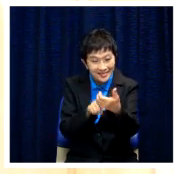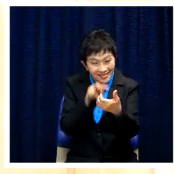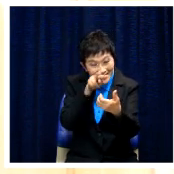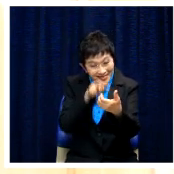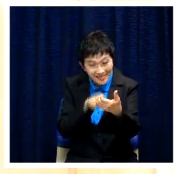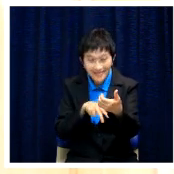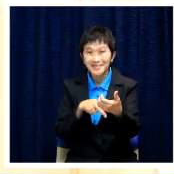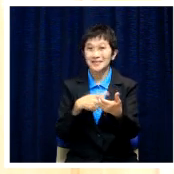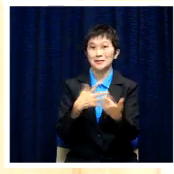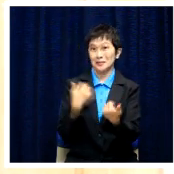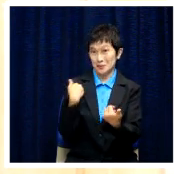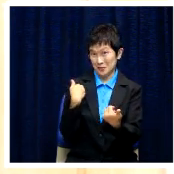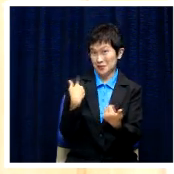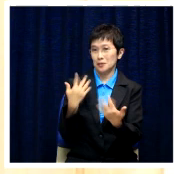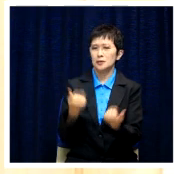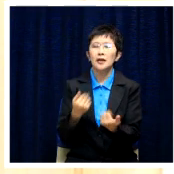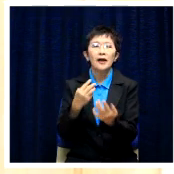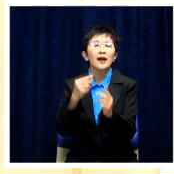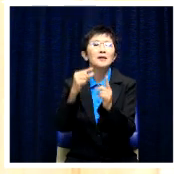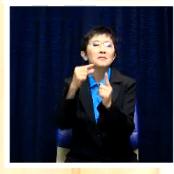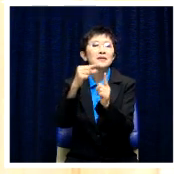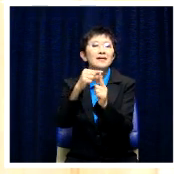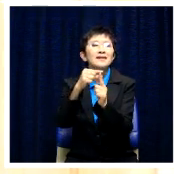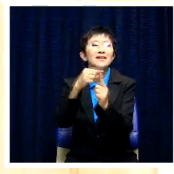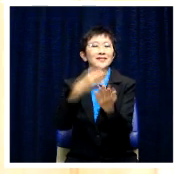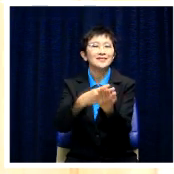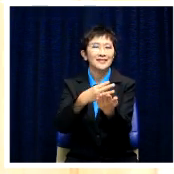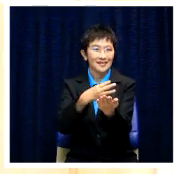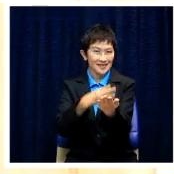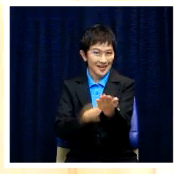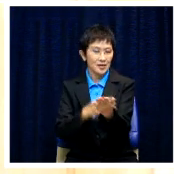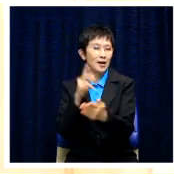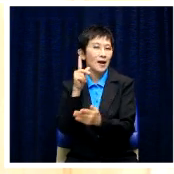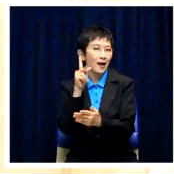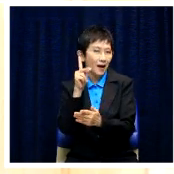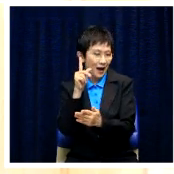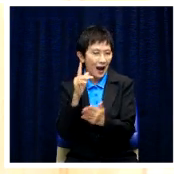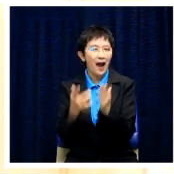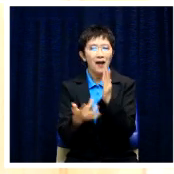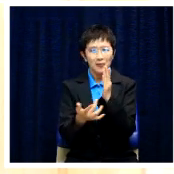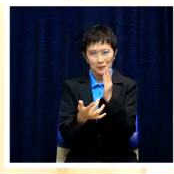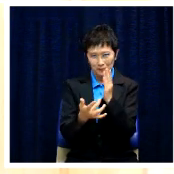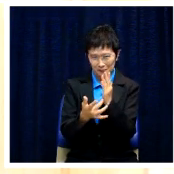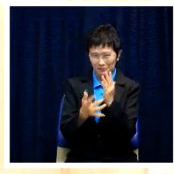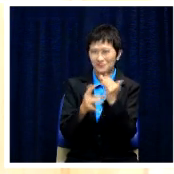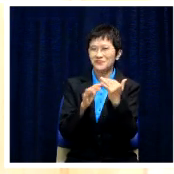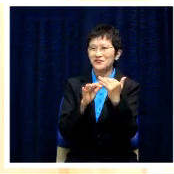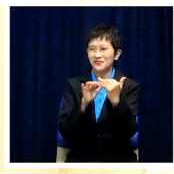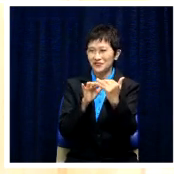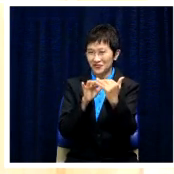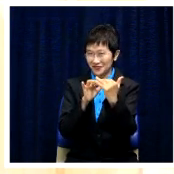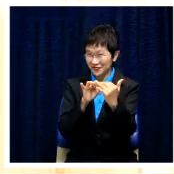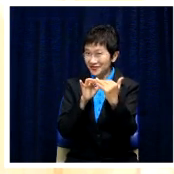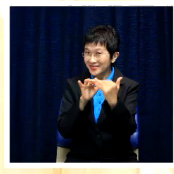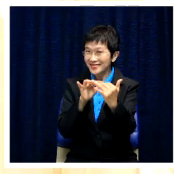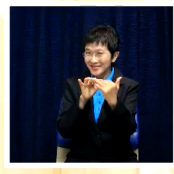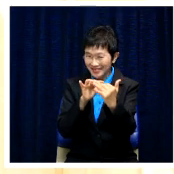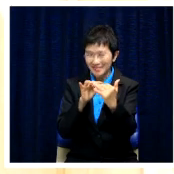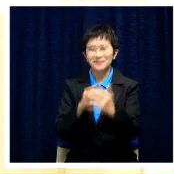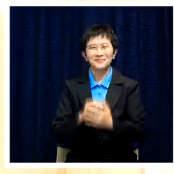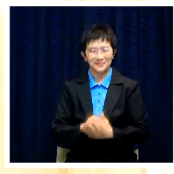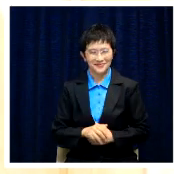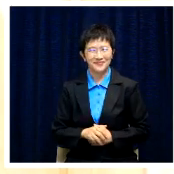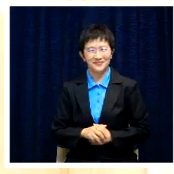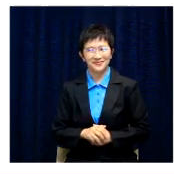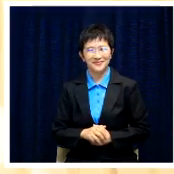ทุกท่านทุกวันนี้ในทางวิชาการเราเรียกกันว่าข้อมูลสารสนเทศที่ผ่านสื่อโดยอาศัยเทคโนโลยีดิจิทัล